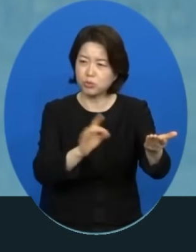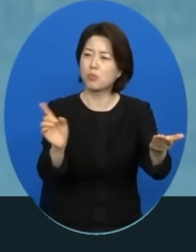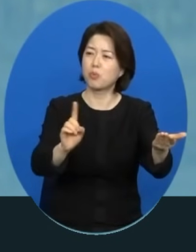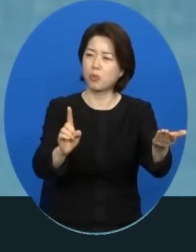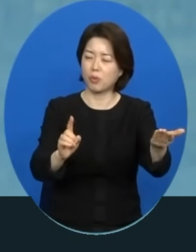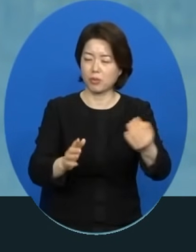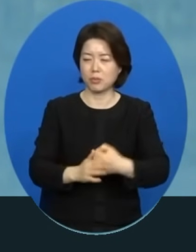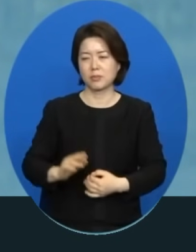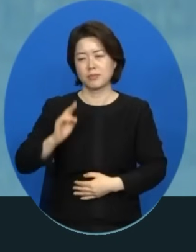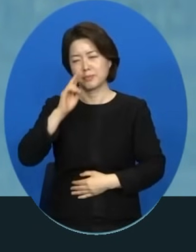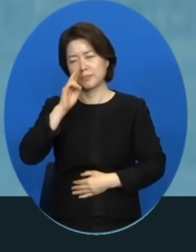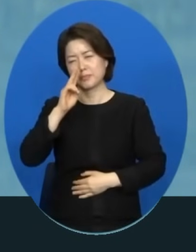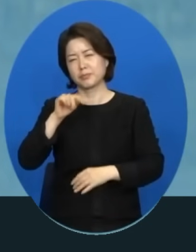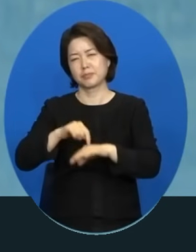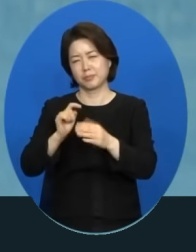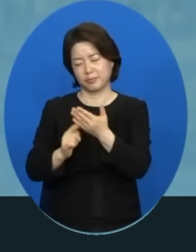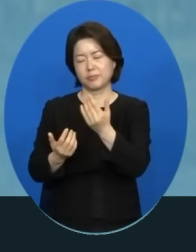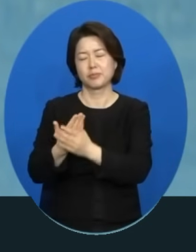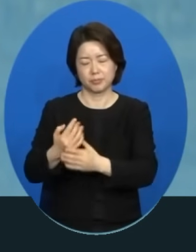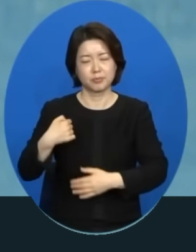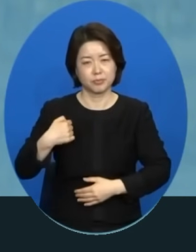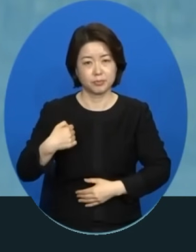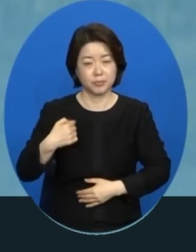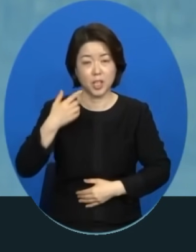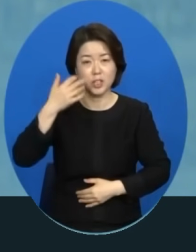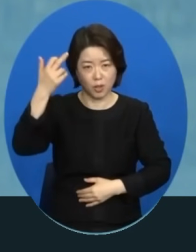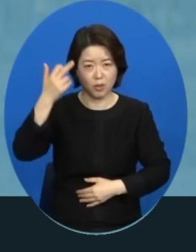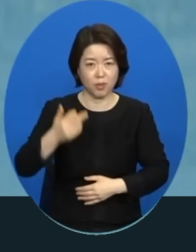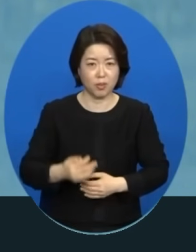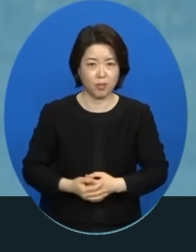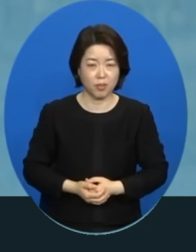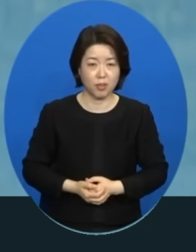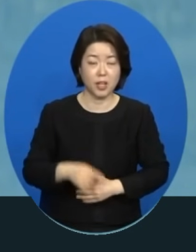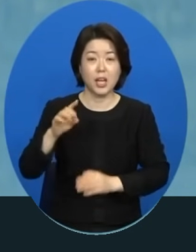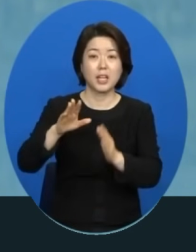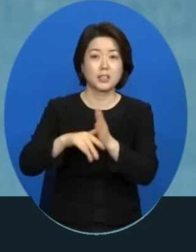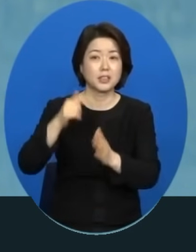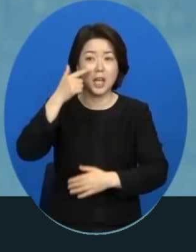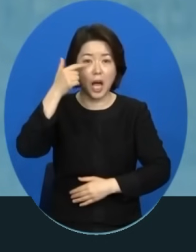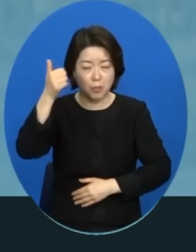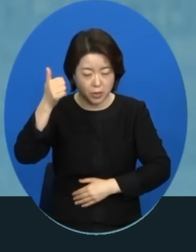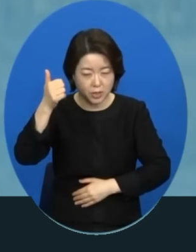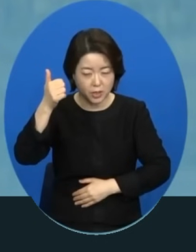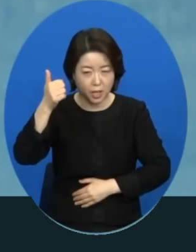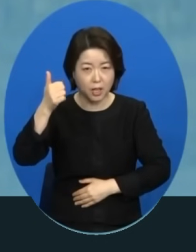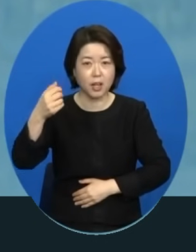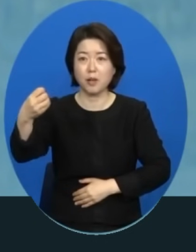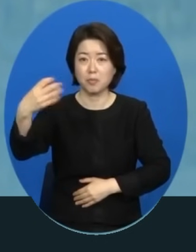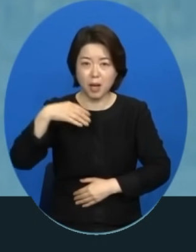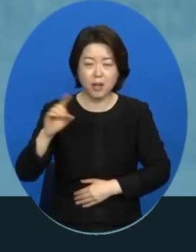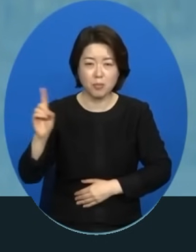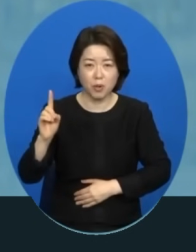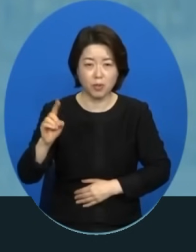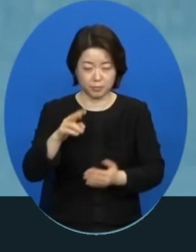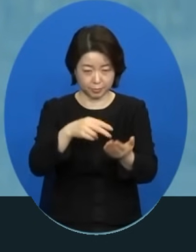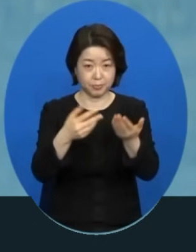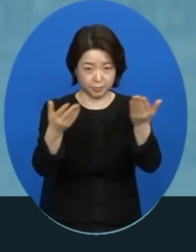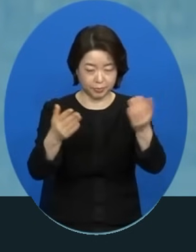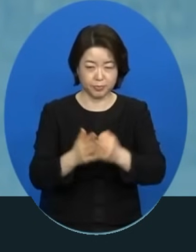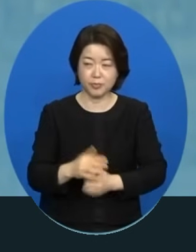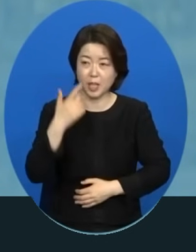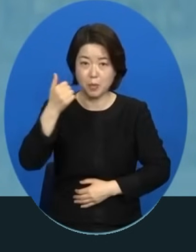시기. 그때 여러분 기억하십시오. 아버지가 뭐라고 했습니까? 제가 읽어드릴게요. 아버지가